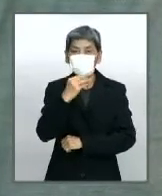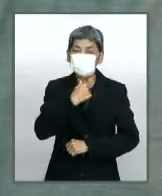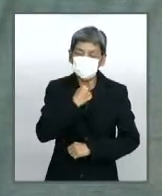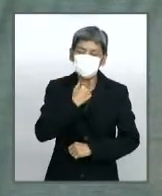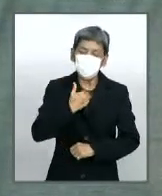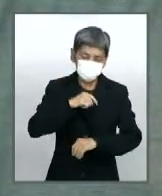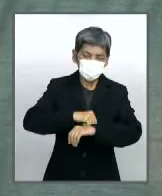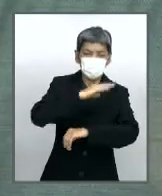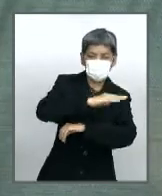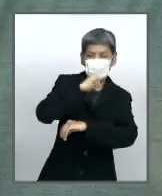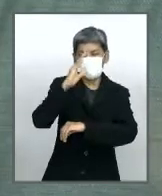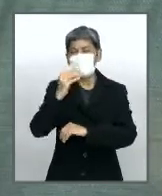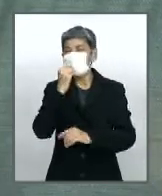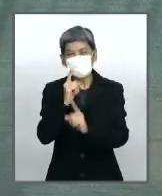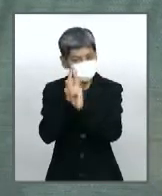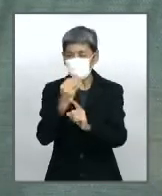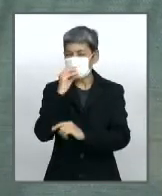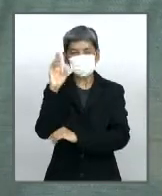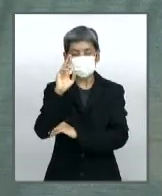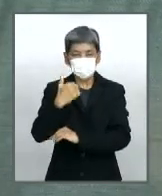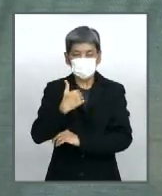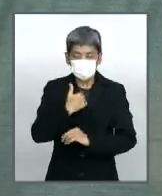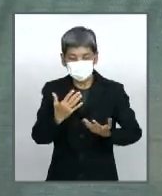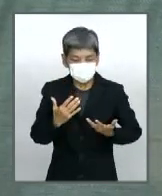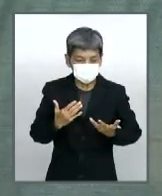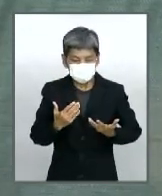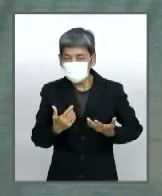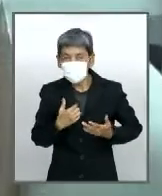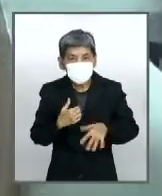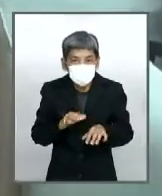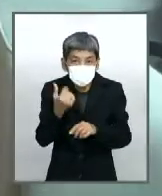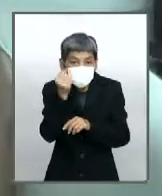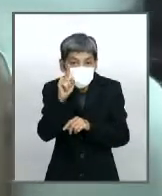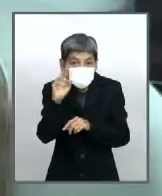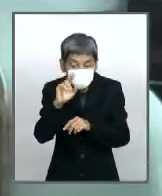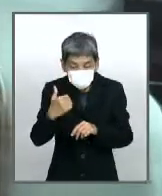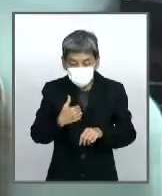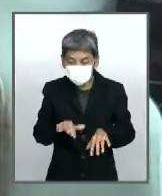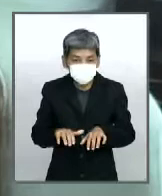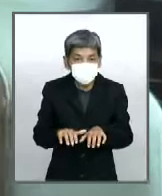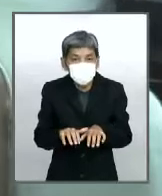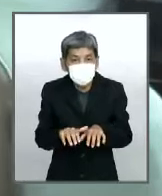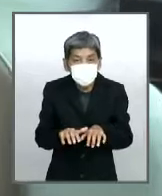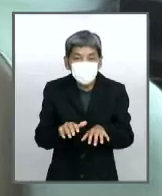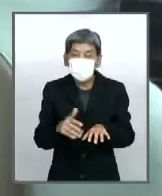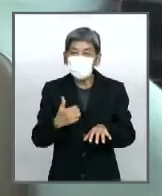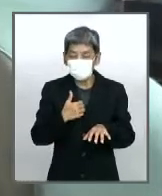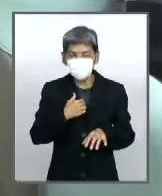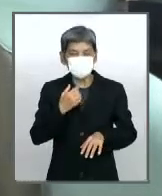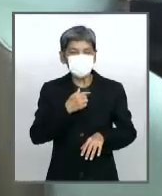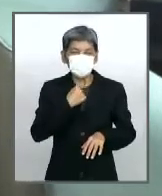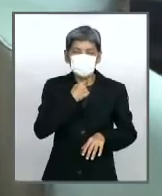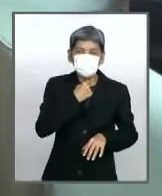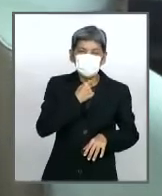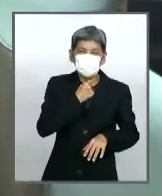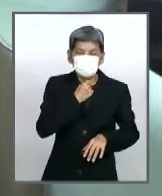อะพี่แล้วก็แบบต้องไปกินตอนเที่ยงเราก็จะแอบแบบพอช่วง11โมงถึงเที่ยงก็จะแบบกระเสือกเขาเรียกว่ากระ